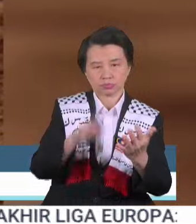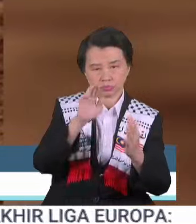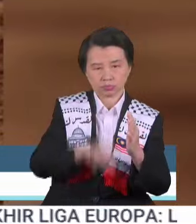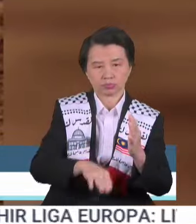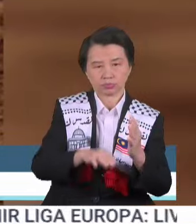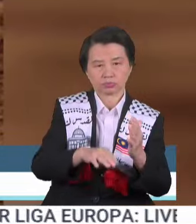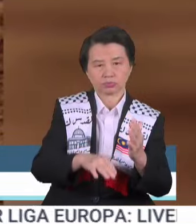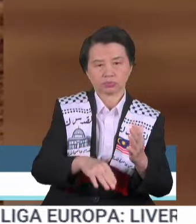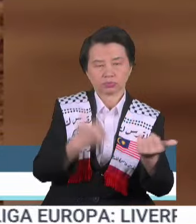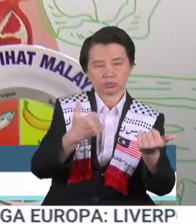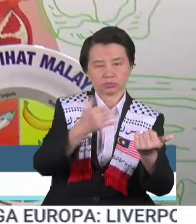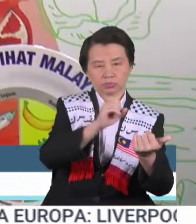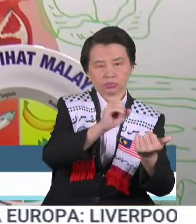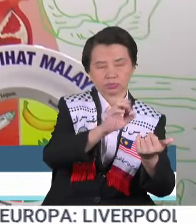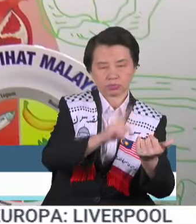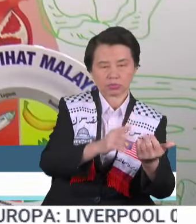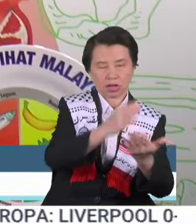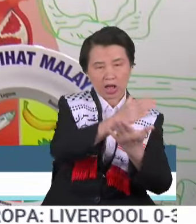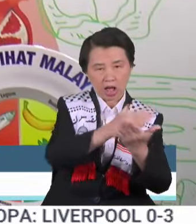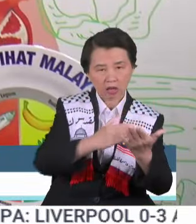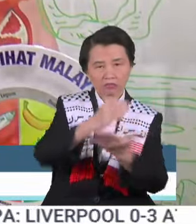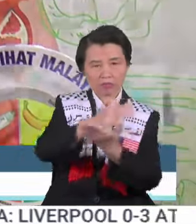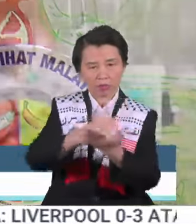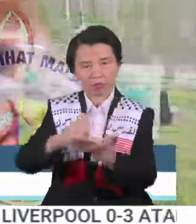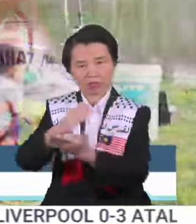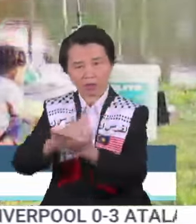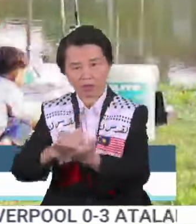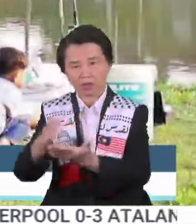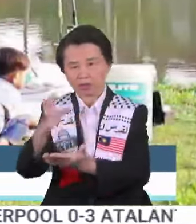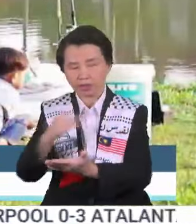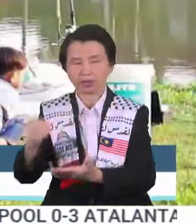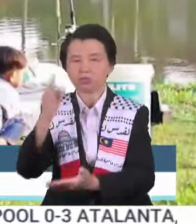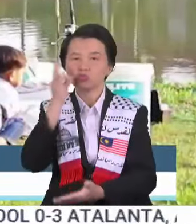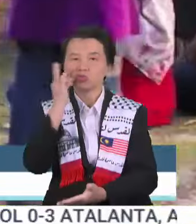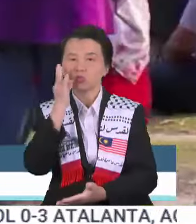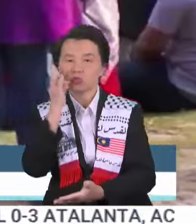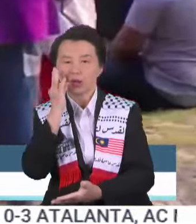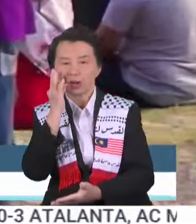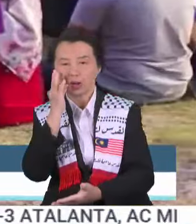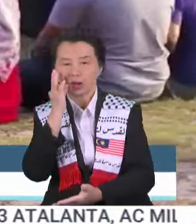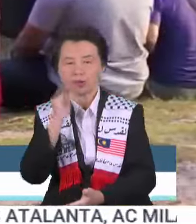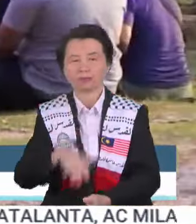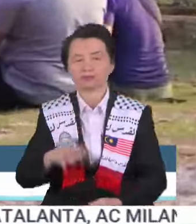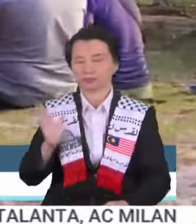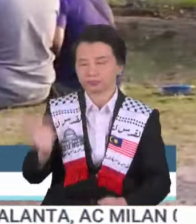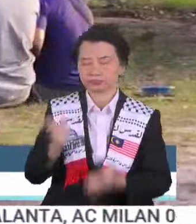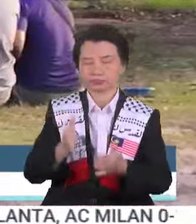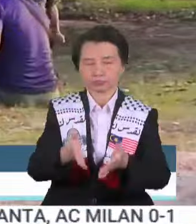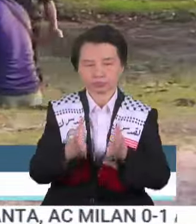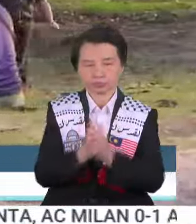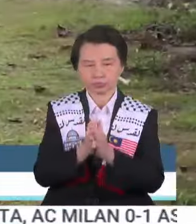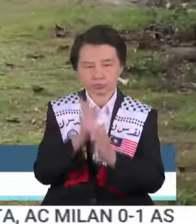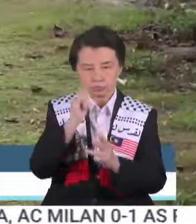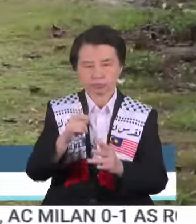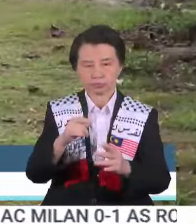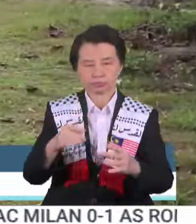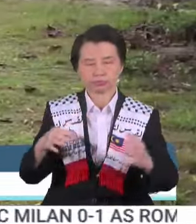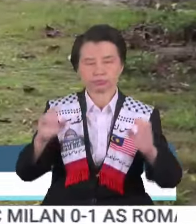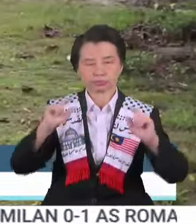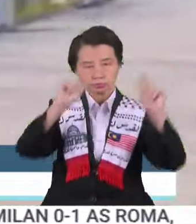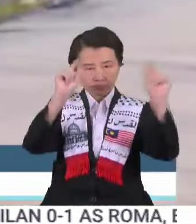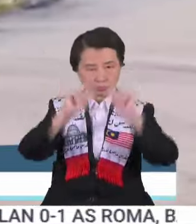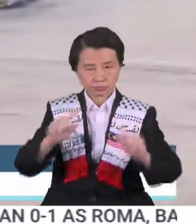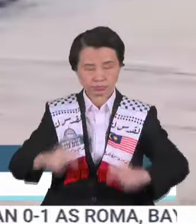suku protein, separuh sayuran dan juga buah-buahan. Rakyat Malaysia juga disuru membudayakan pola hidup sehat,